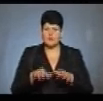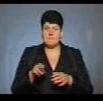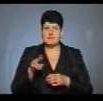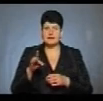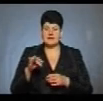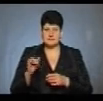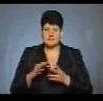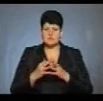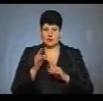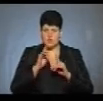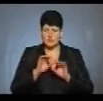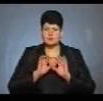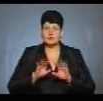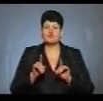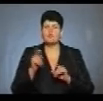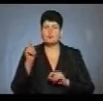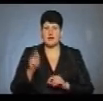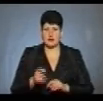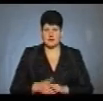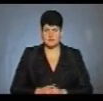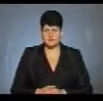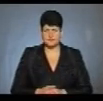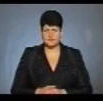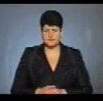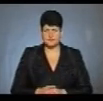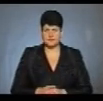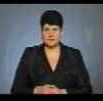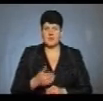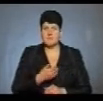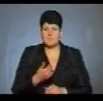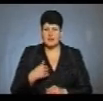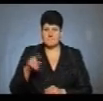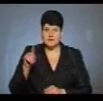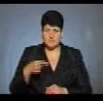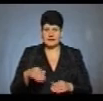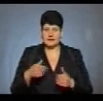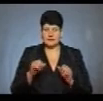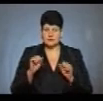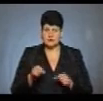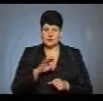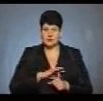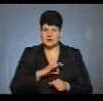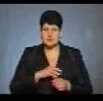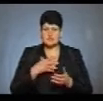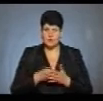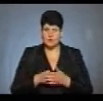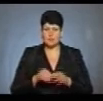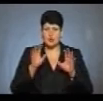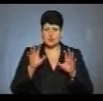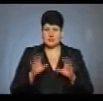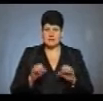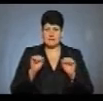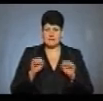Володимир Король розповів, чому вони приїхали. Ми вимагаємо дати нам можливість скористатися своїм конституційним правом